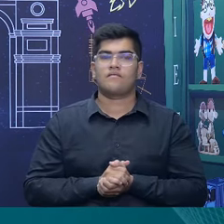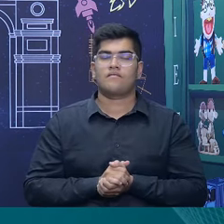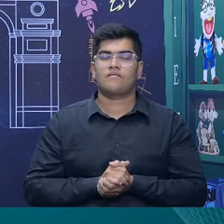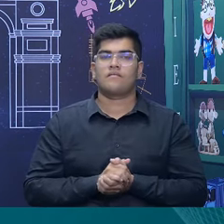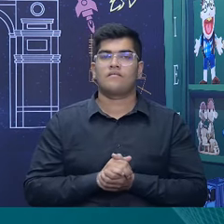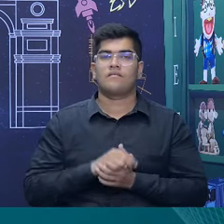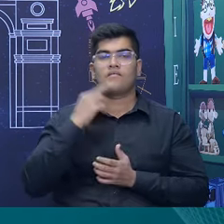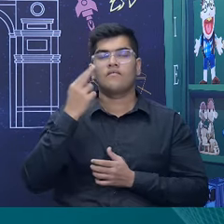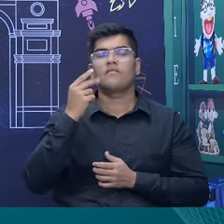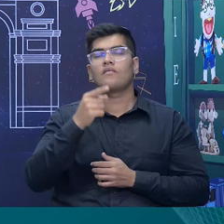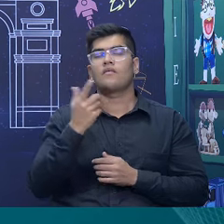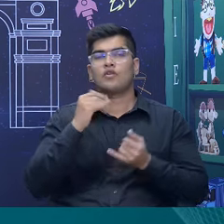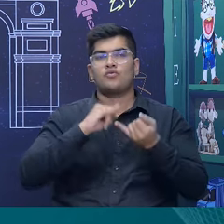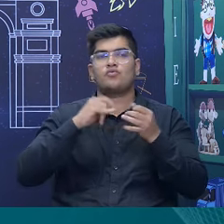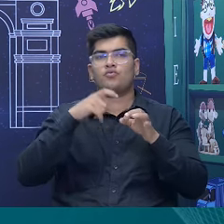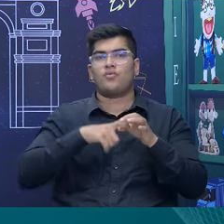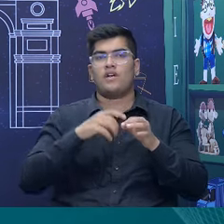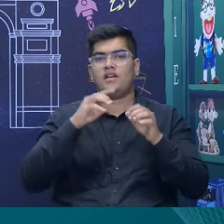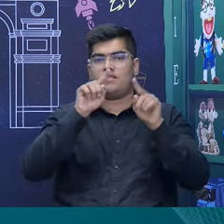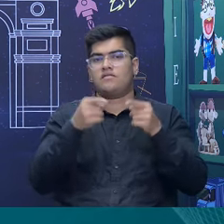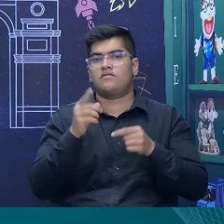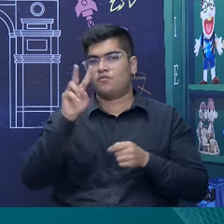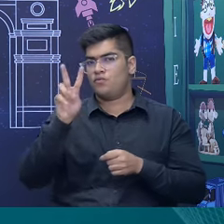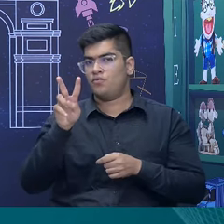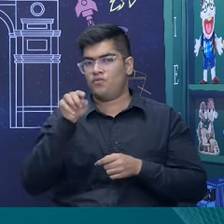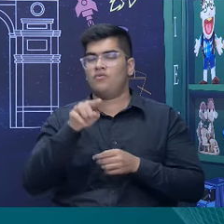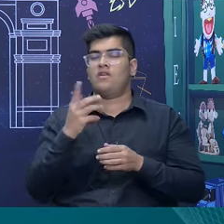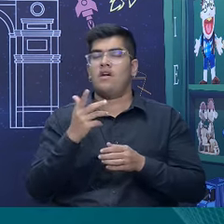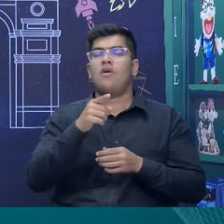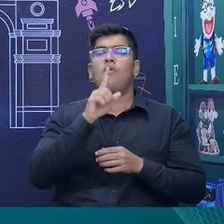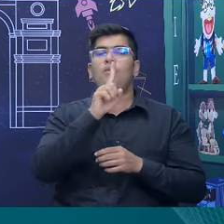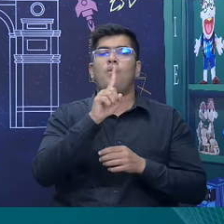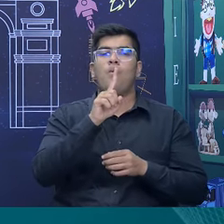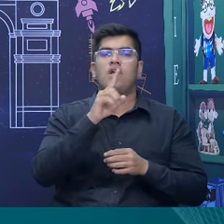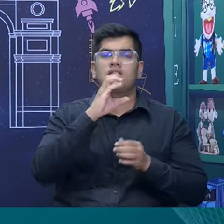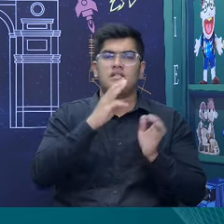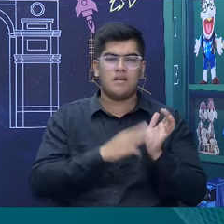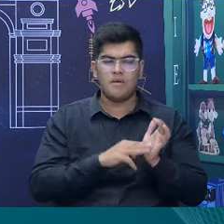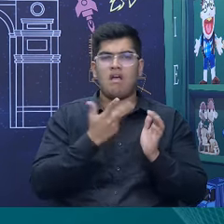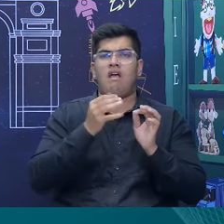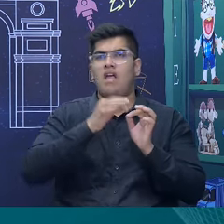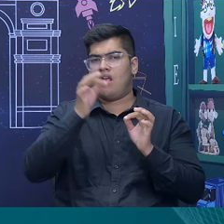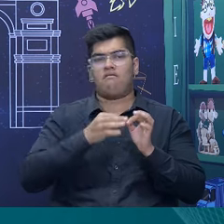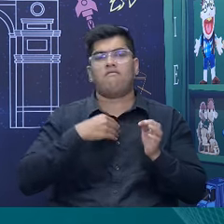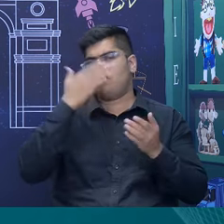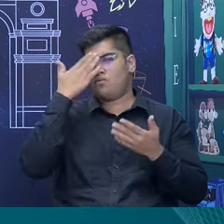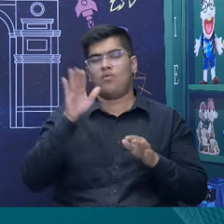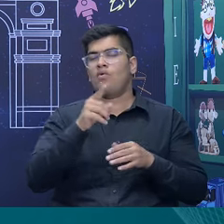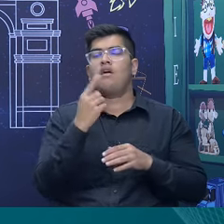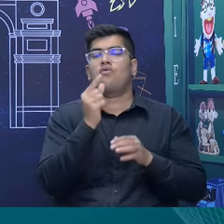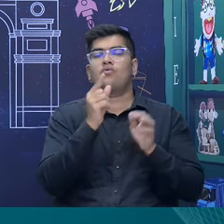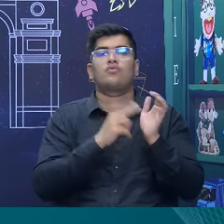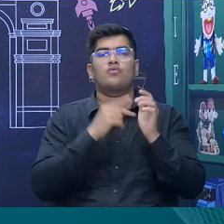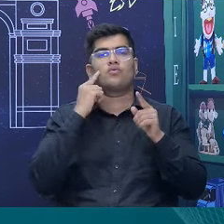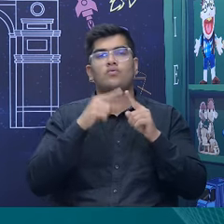क्योंकि हमें इस यूनिट का मेजरमेंट नहीं पता कि 1 इंच की है या 1 सेंटीमीटर की है हमने एक ग्रिड पेपर लिया जिसमें एक यूनिट्स है अच्छा